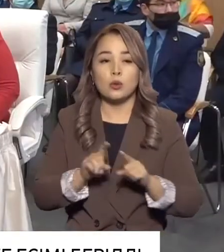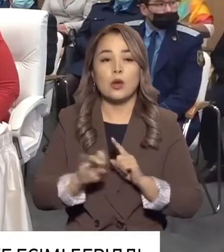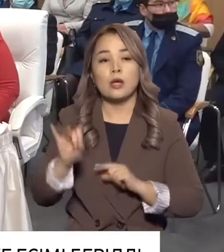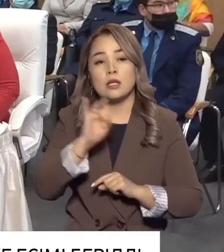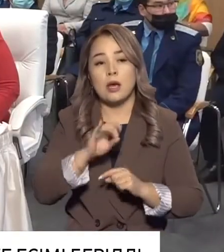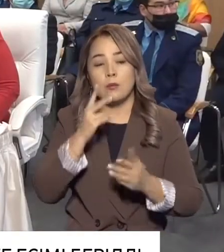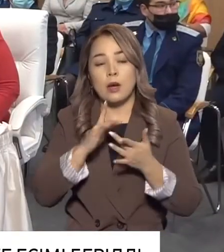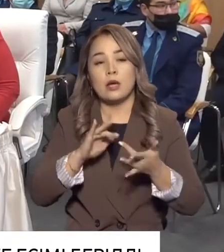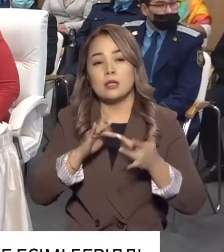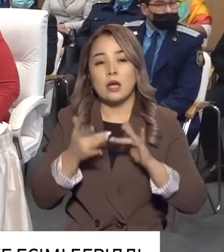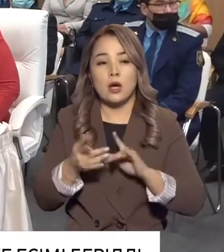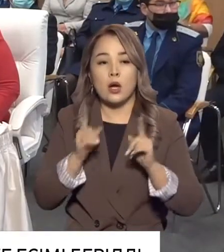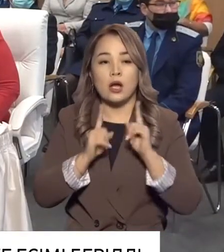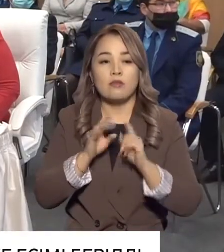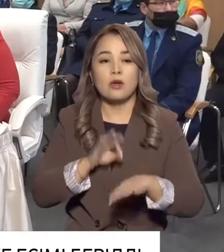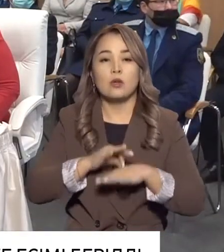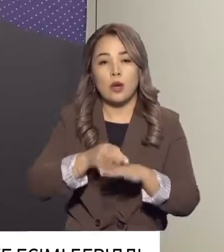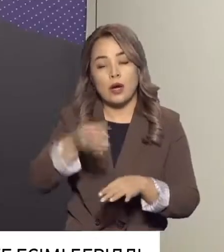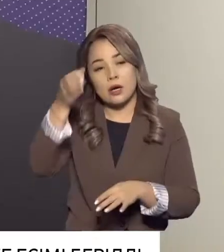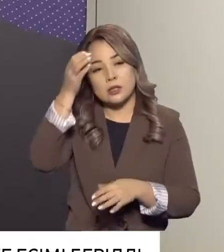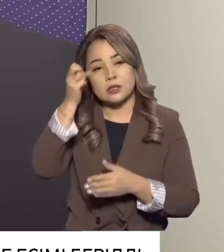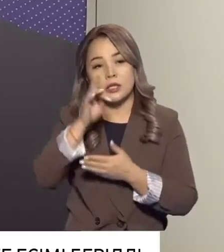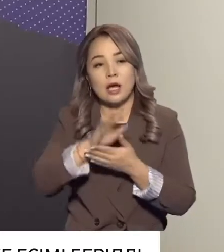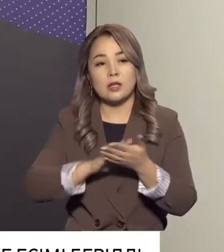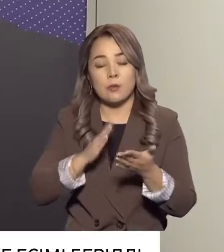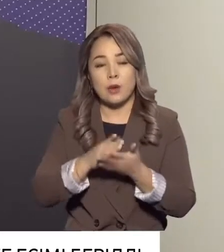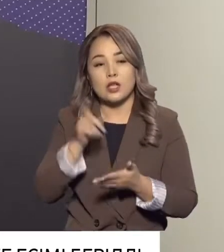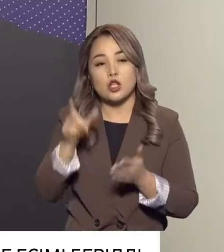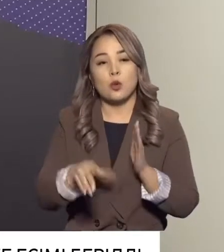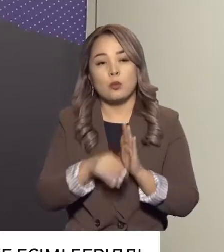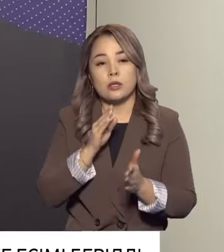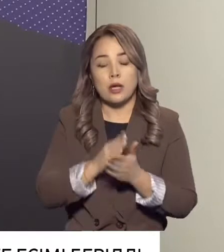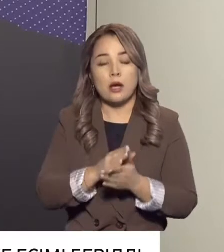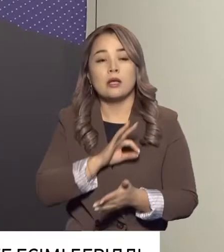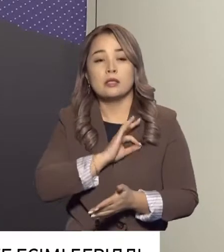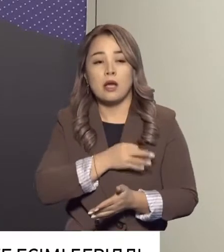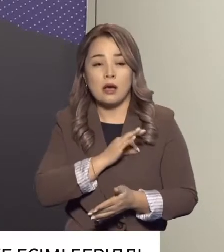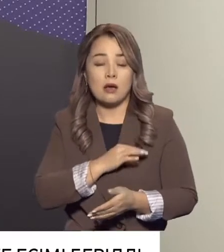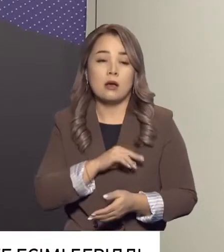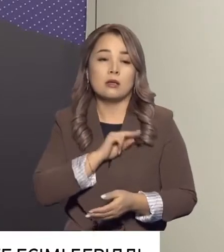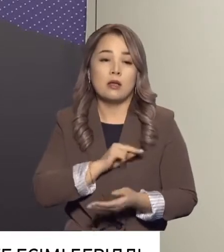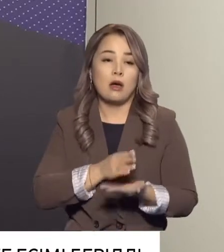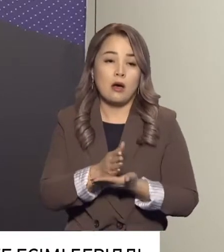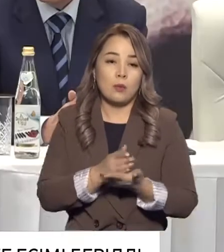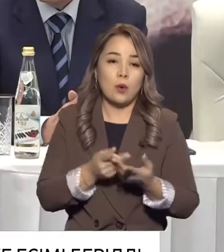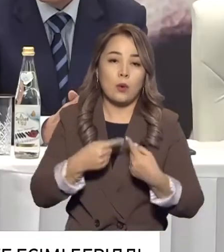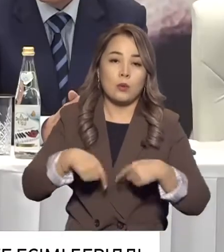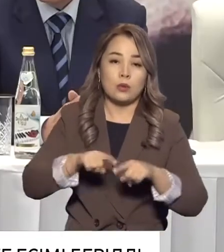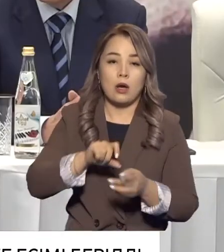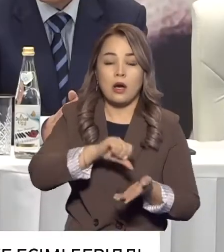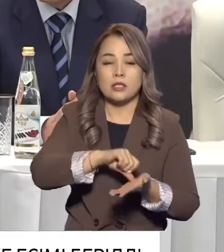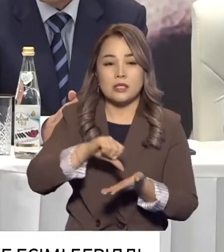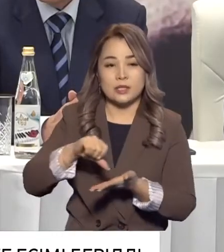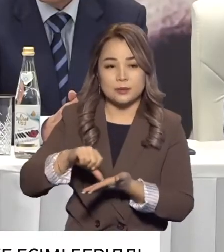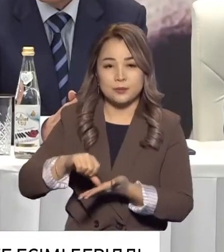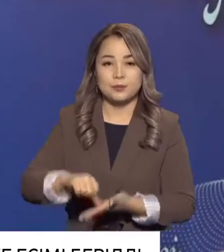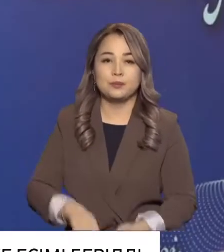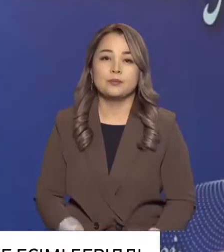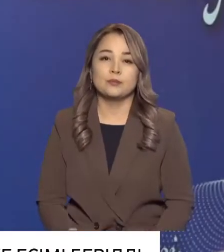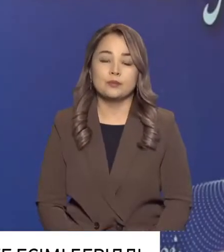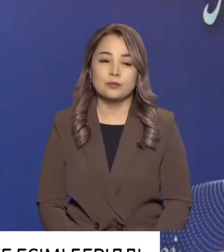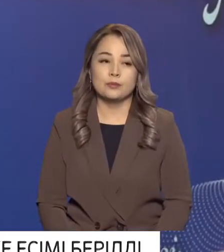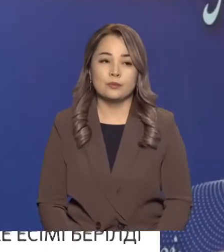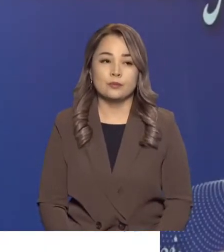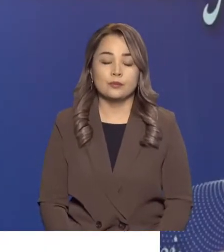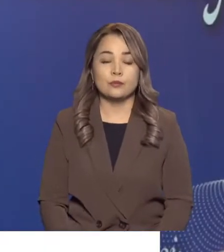өткен онлайн ғылыми конференцияға ұласты. Оған депутаттар, белгілі заңгерлер мен қоғам қайраткерлері қатысты. Салық